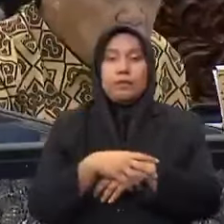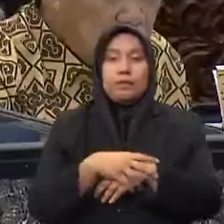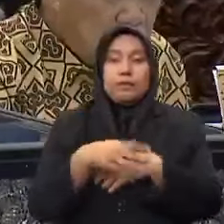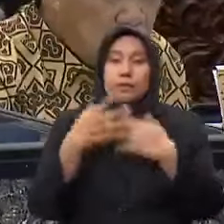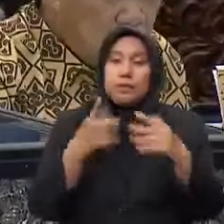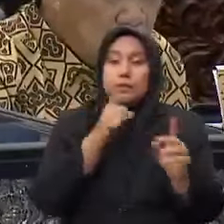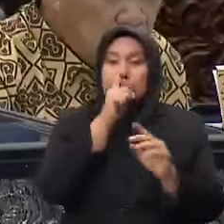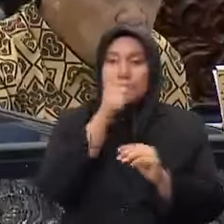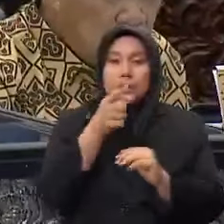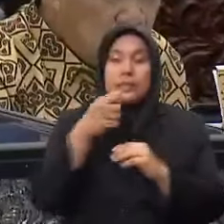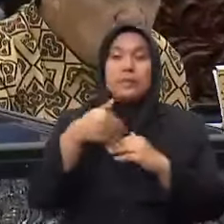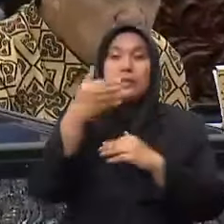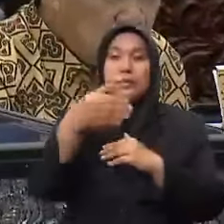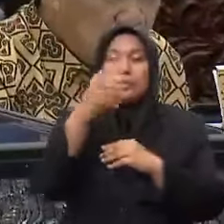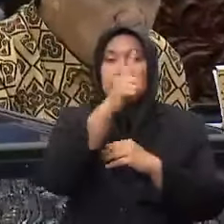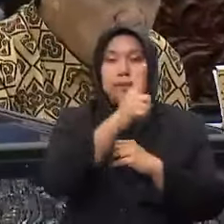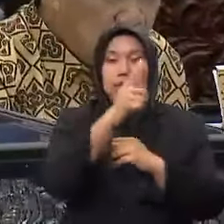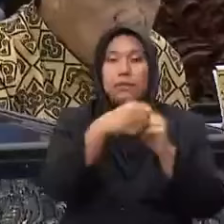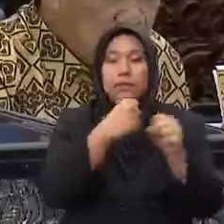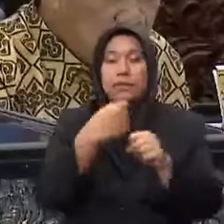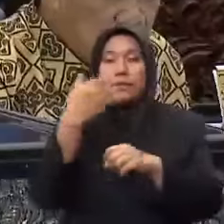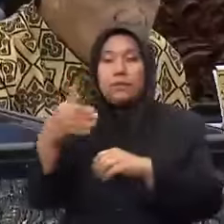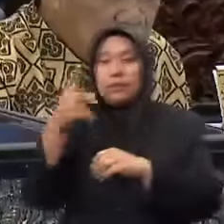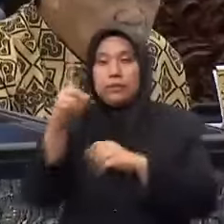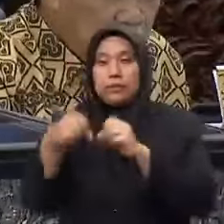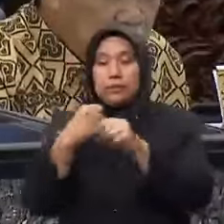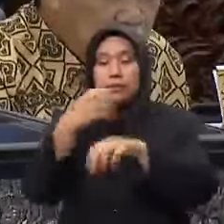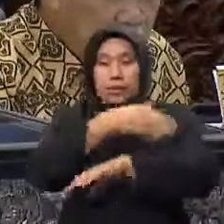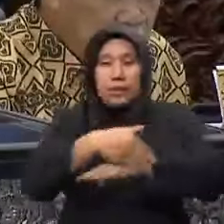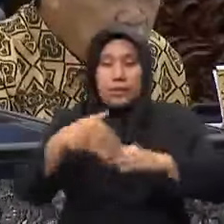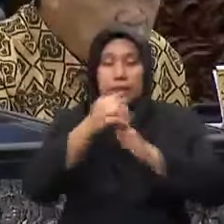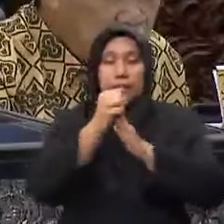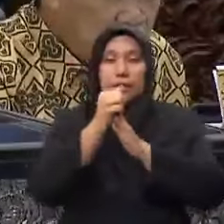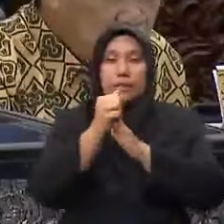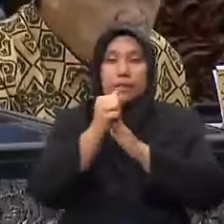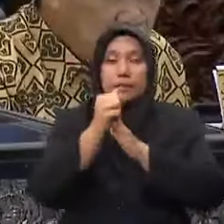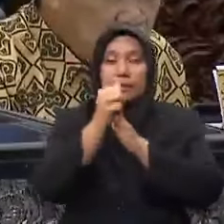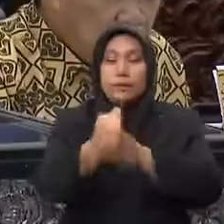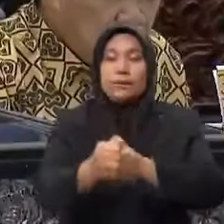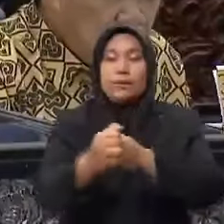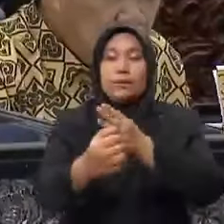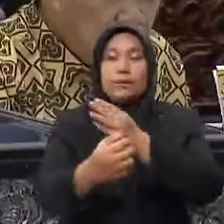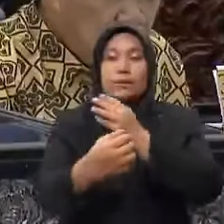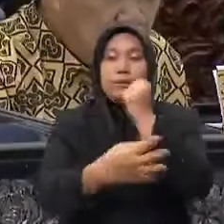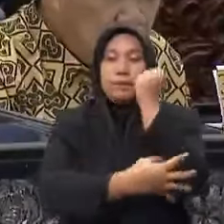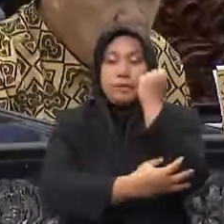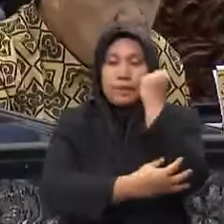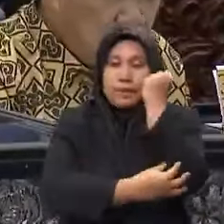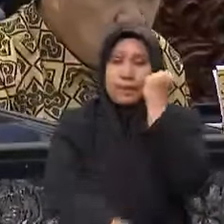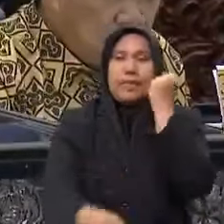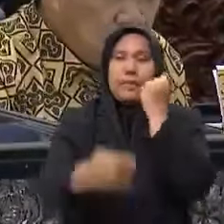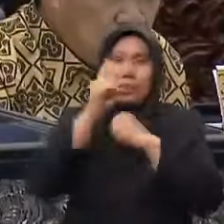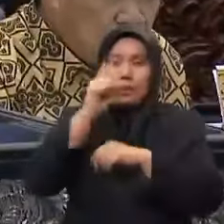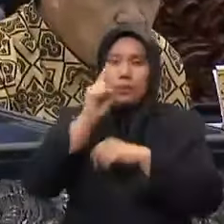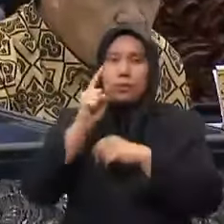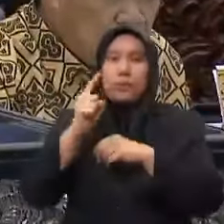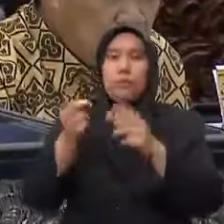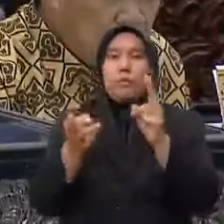satu tahun, oleh kerana garis kemiskinan tegar itu dia berubah dari satu tahun ke satu tahun. Jadi kita